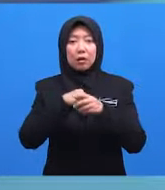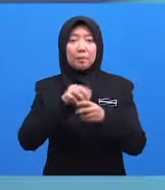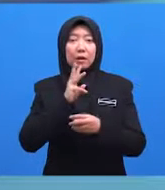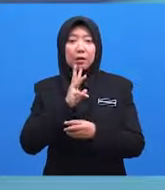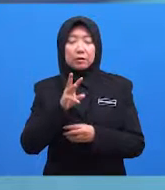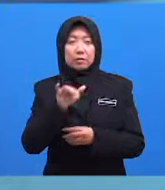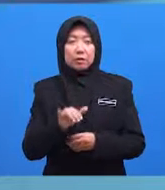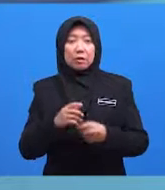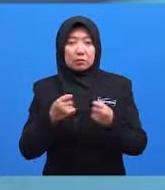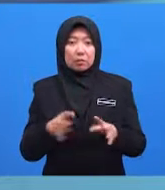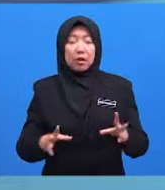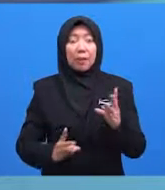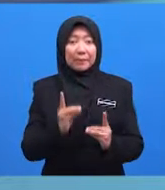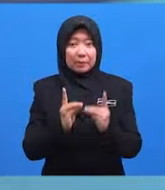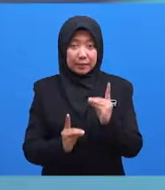telah mendidih.